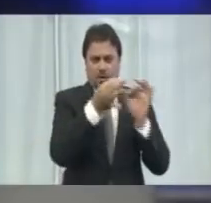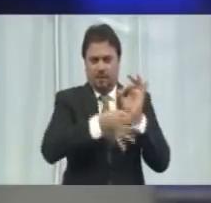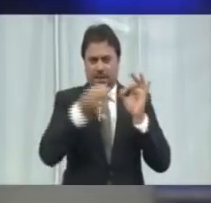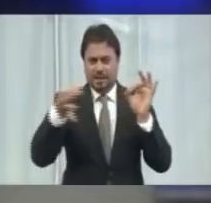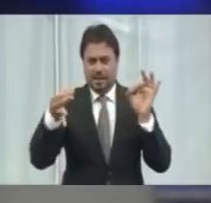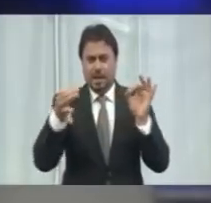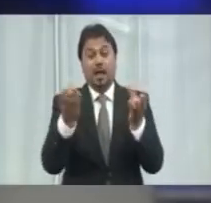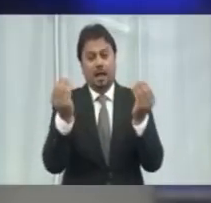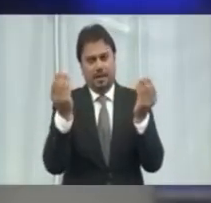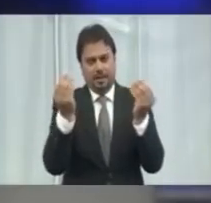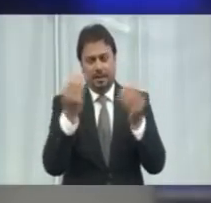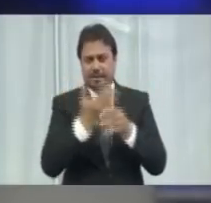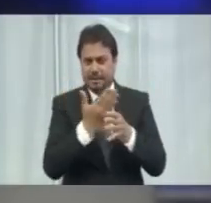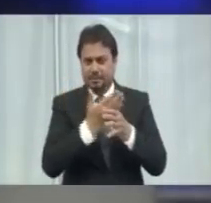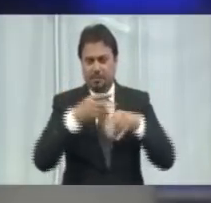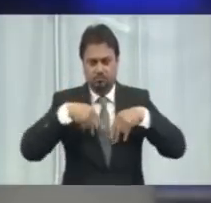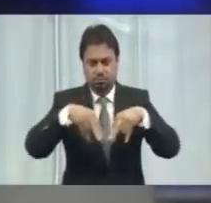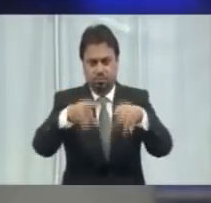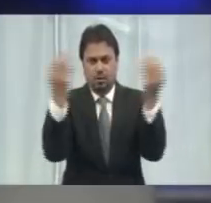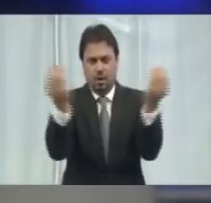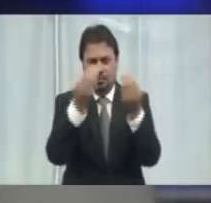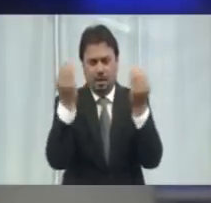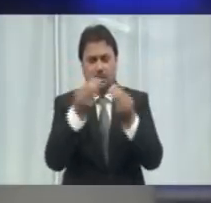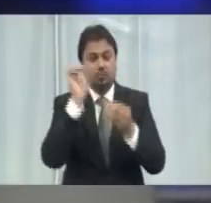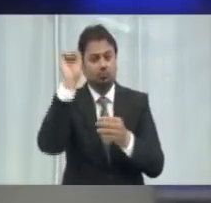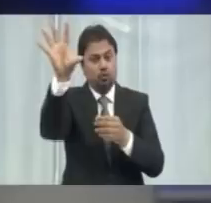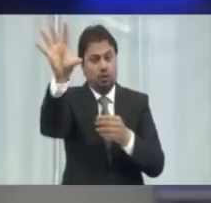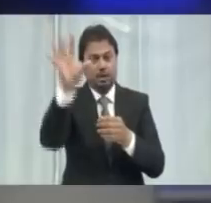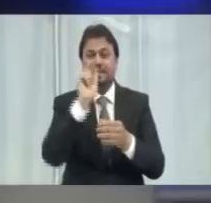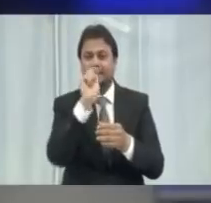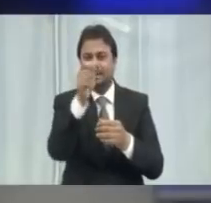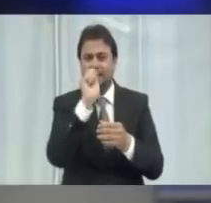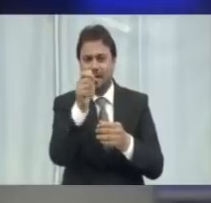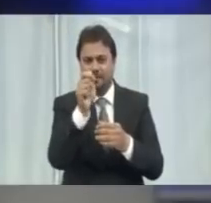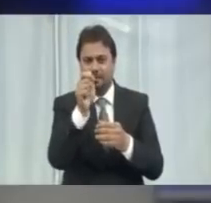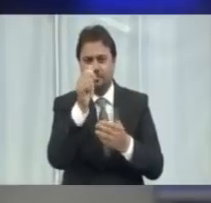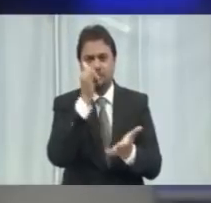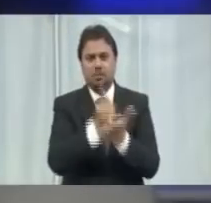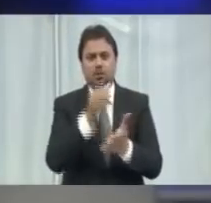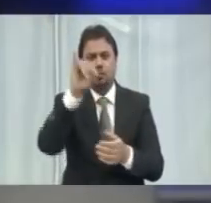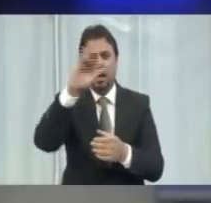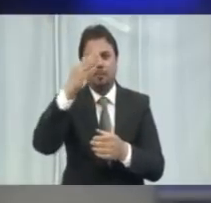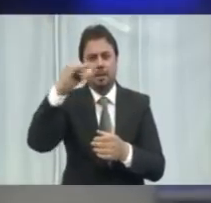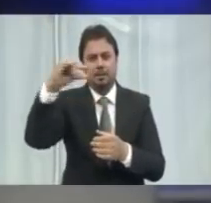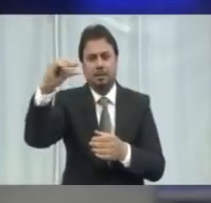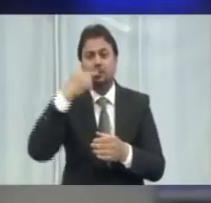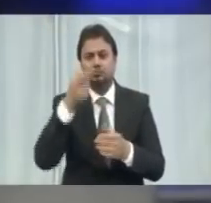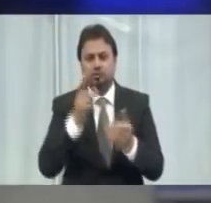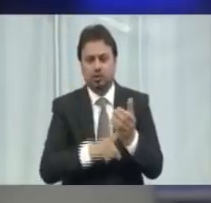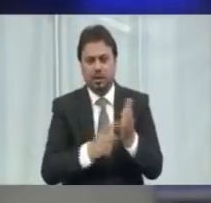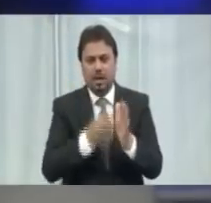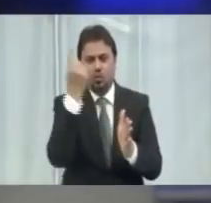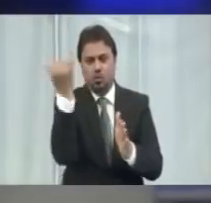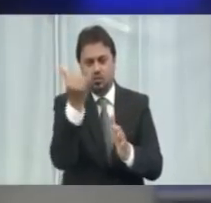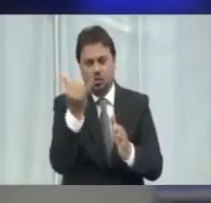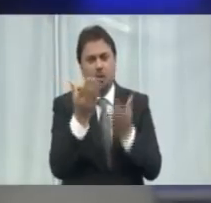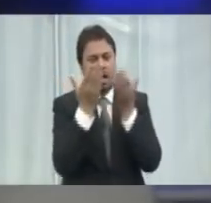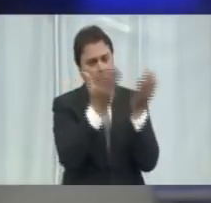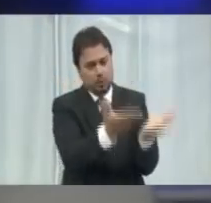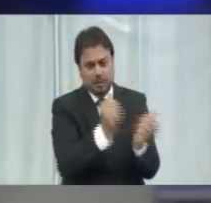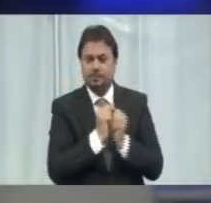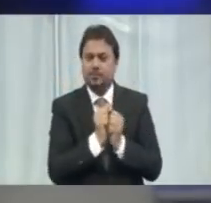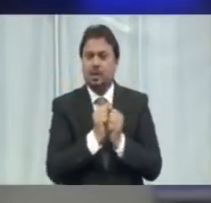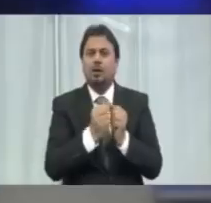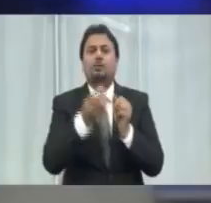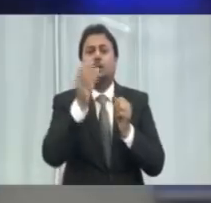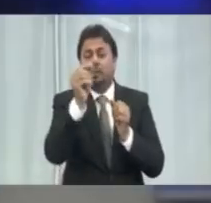ولتفاصيل أكثر عن إجراءات الحظر في البصرة ينضم إلينا مباشرة من هناك مراسلنا محمد حسن. محمد أهلا بك، بطبيعة الحال